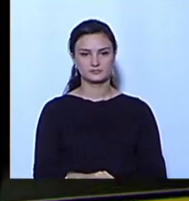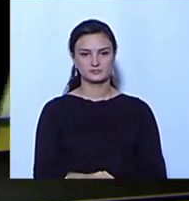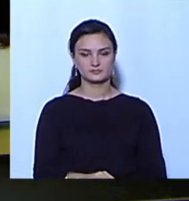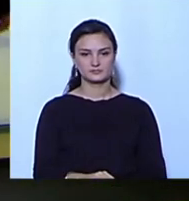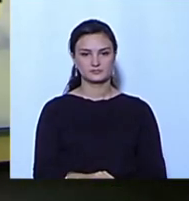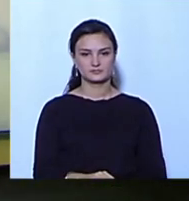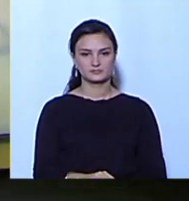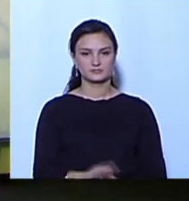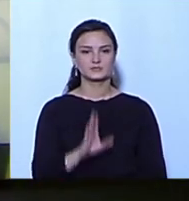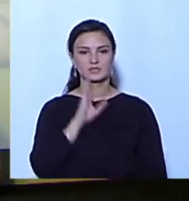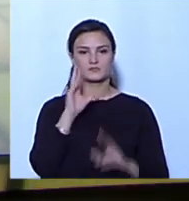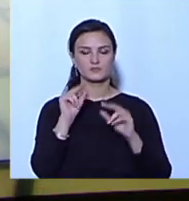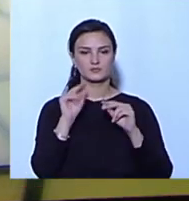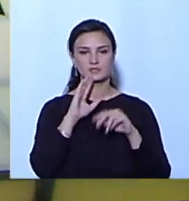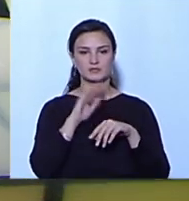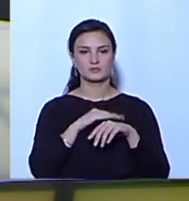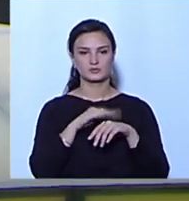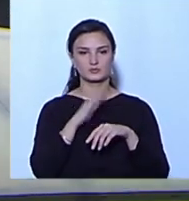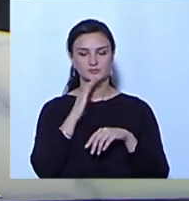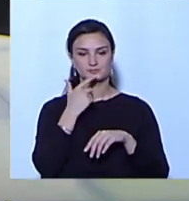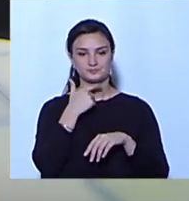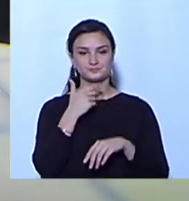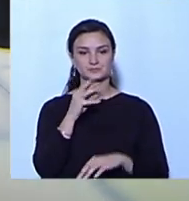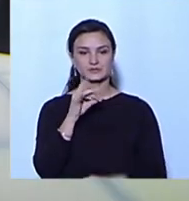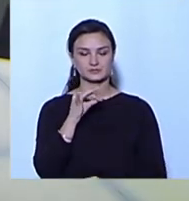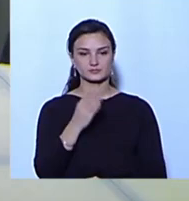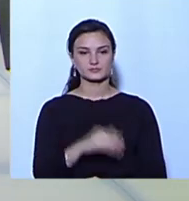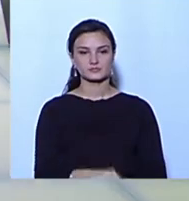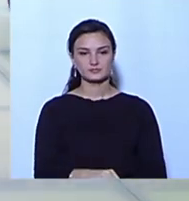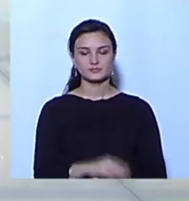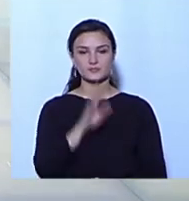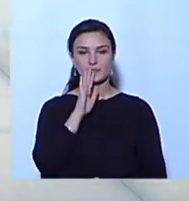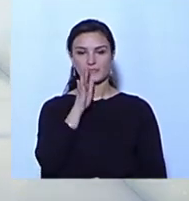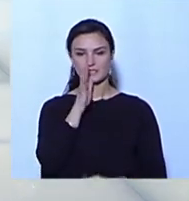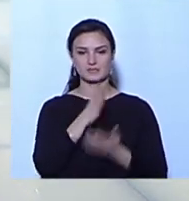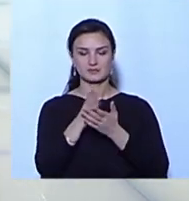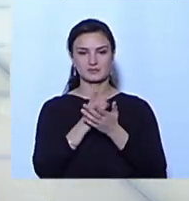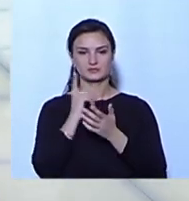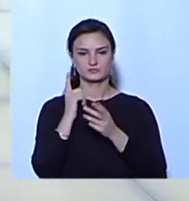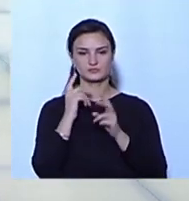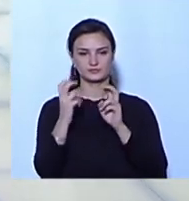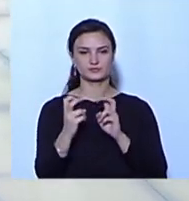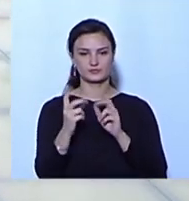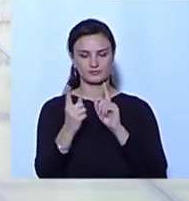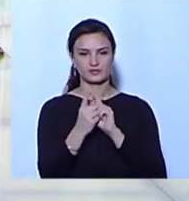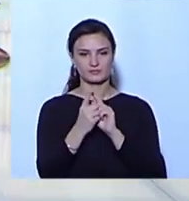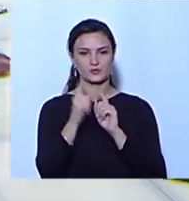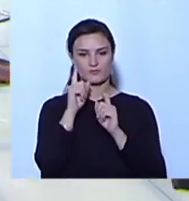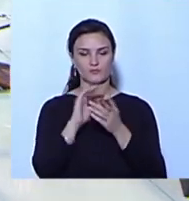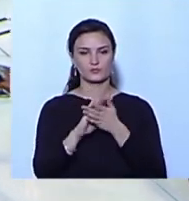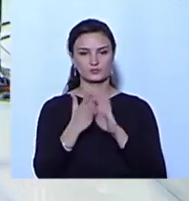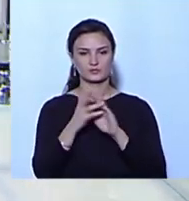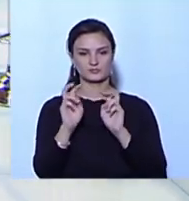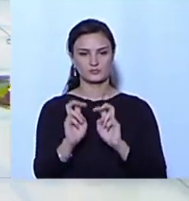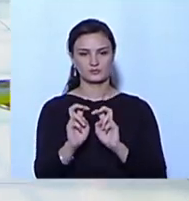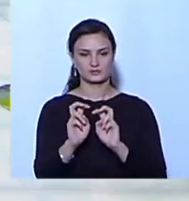დილამშვიდობისა, ქალბატონო მარინა. როდესაც ჩვენ წლების მანძილზე ხვდებით ერთმანეთს, დაბრძანეთ ქალბატონო მარინა, კომფორტულად